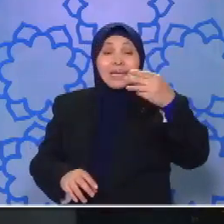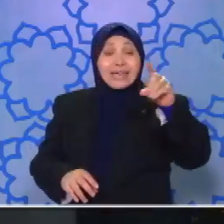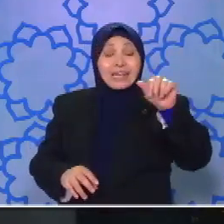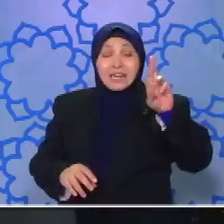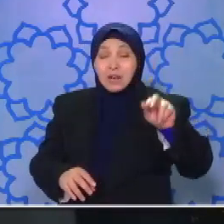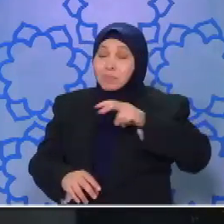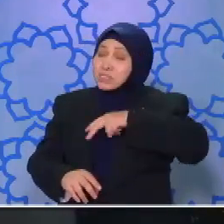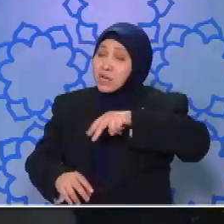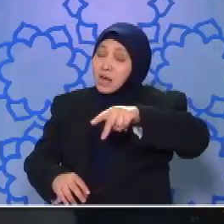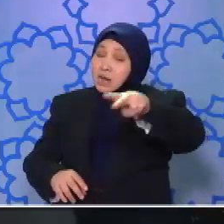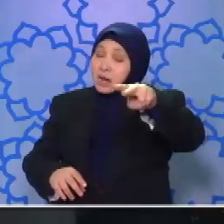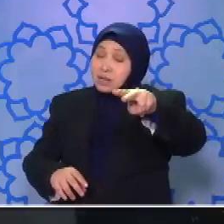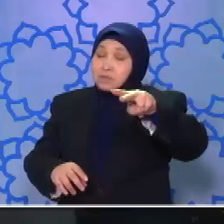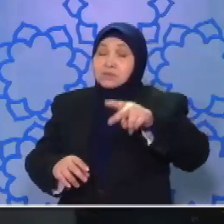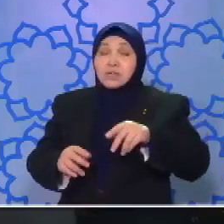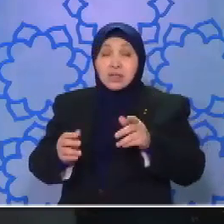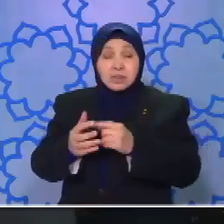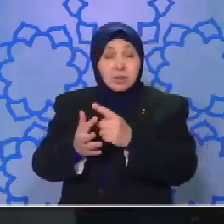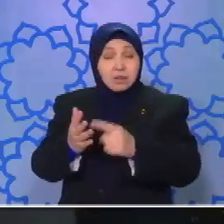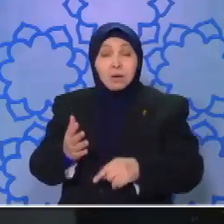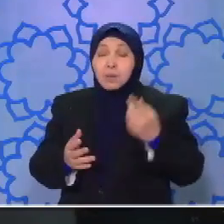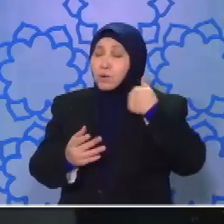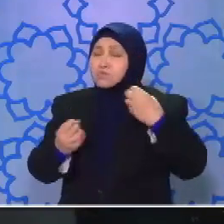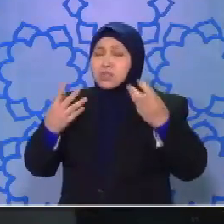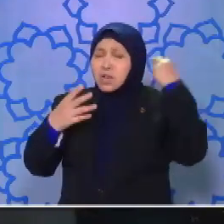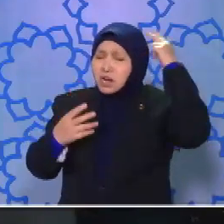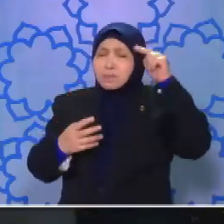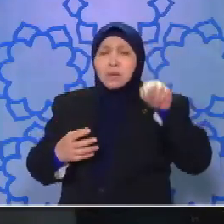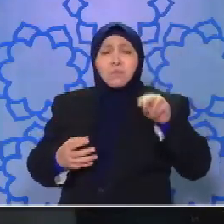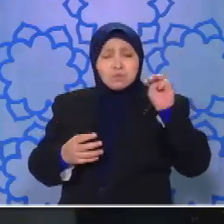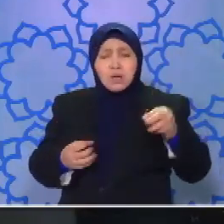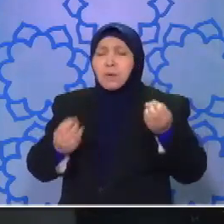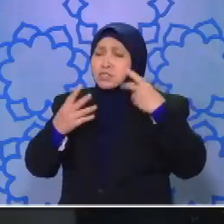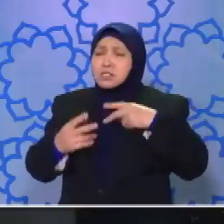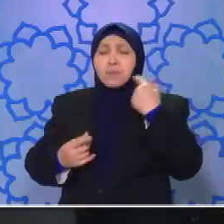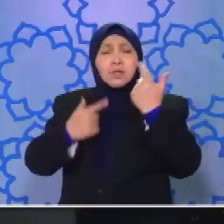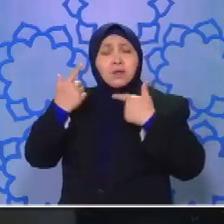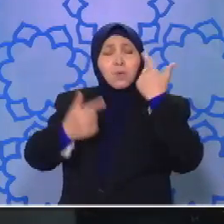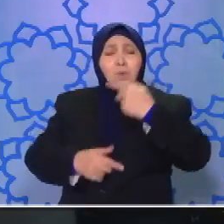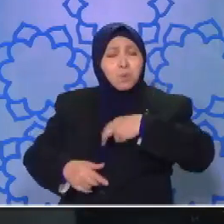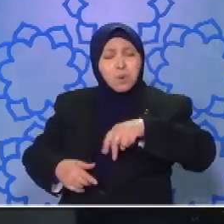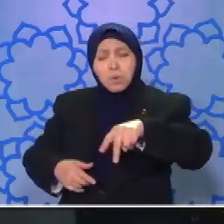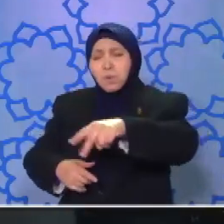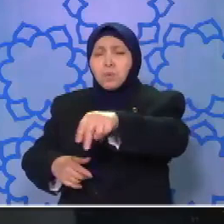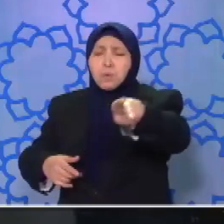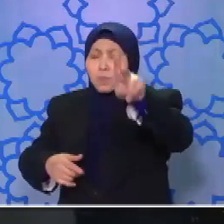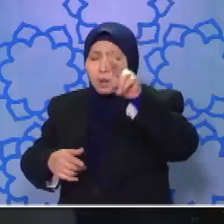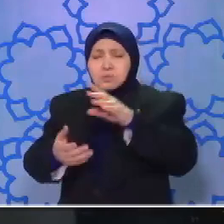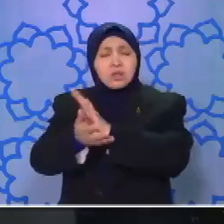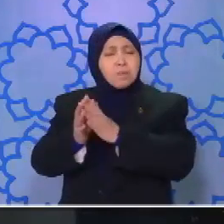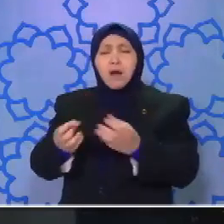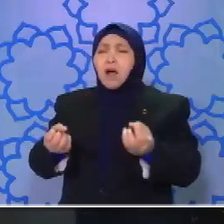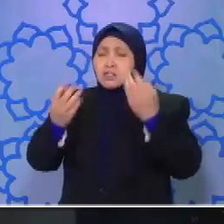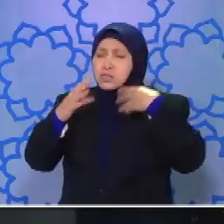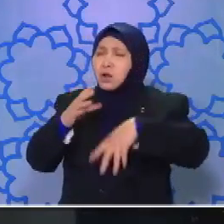ilmu, ya, musafir ilmu. Sebab Nabi Musa ni banyak musafir Betul, cari kerja, ya, musafir kena kejar. Tapi kali ini